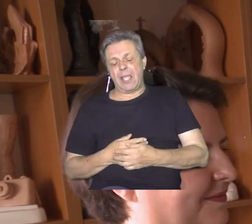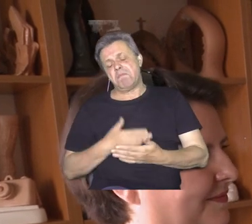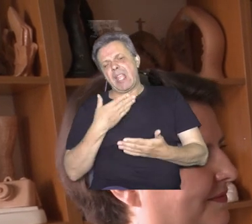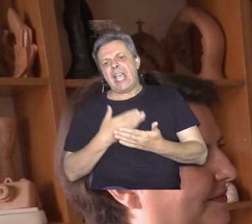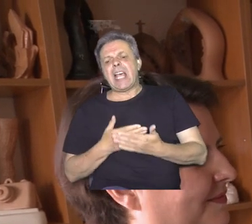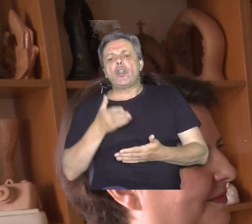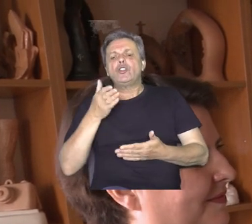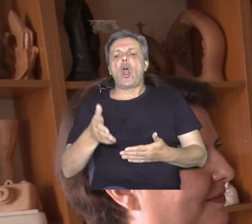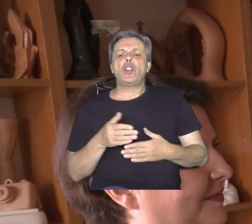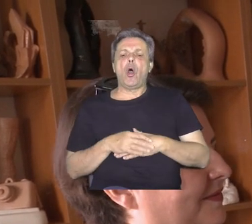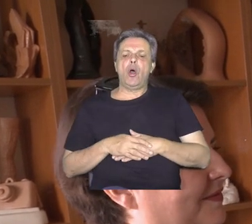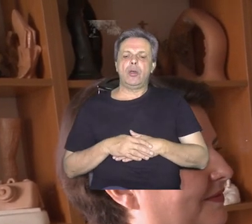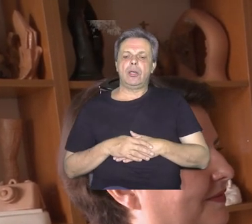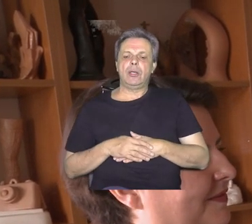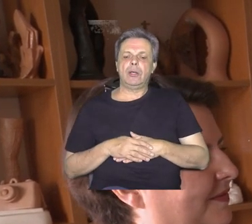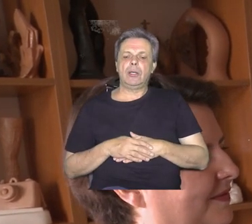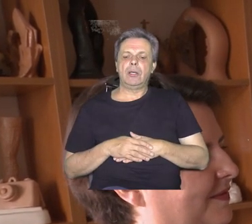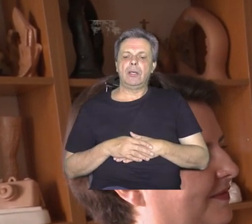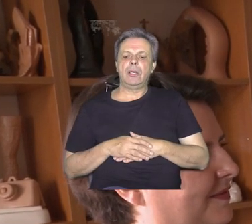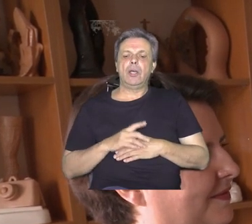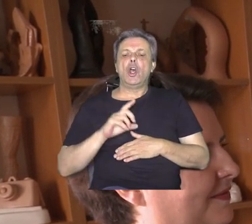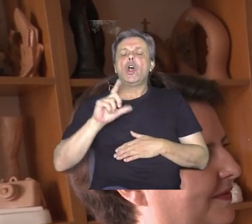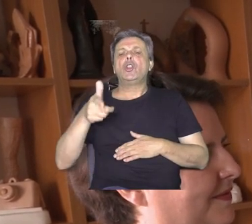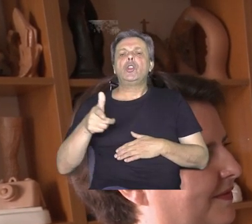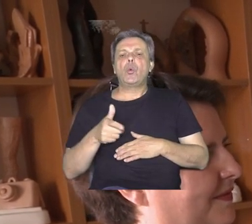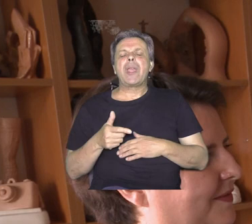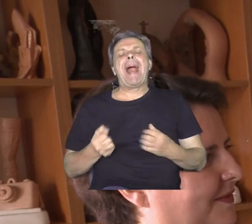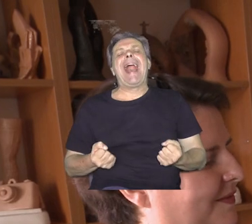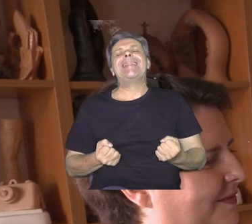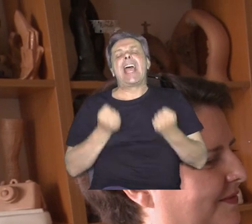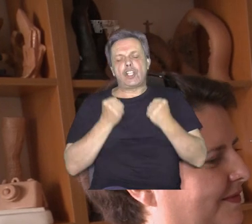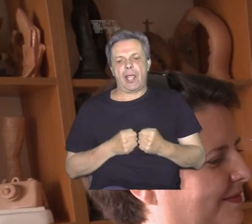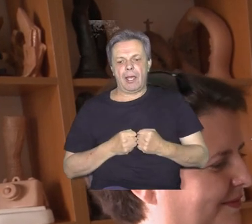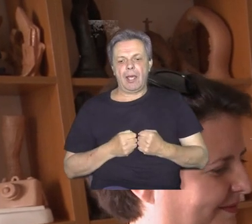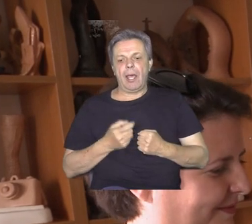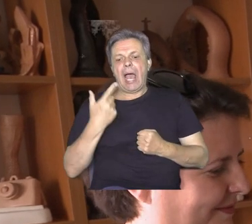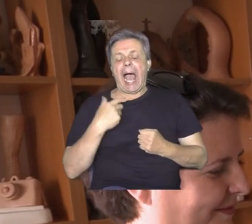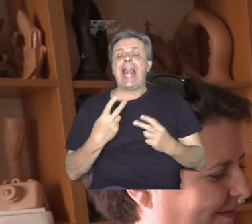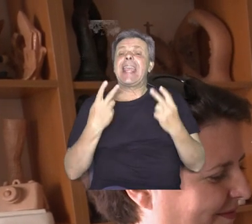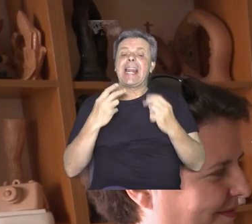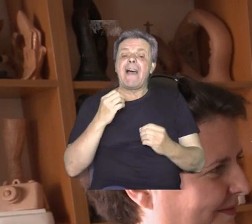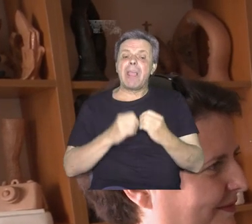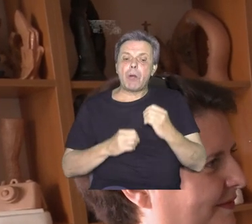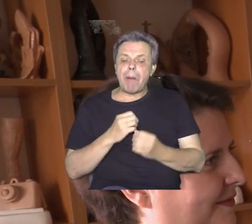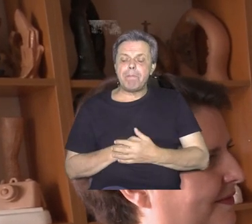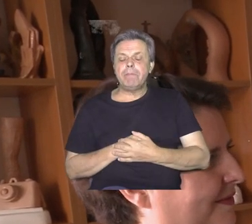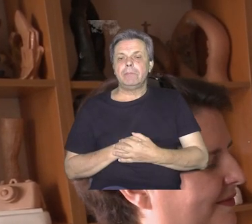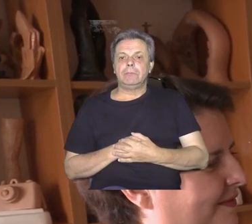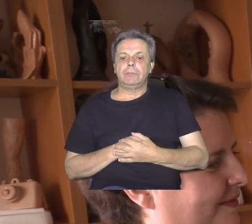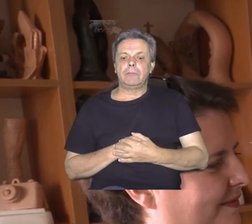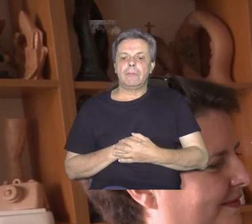Jer je to inače i drugima teže. Ali glavni problem